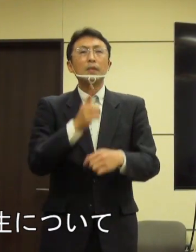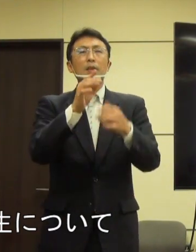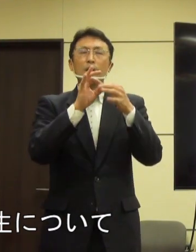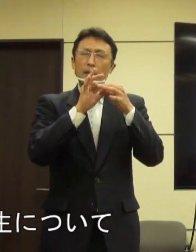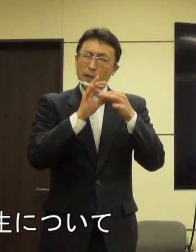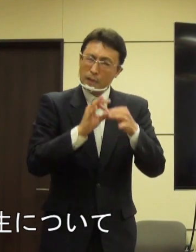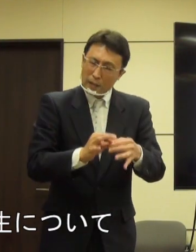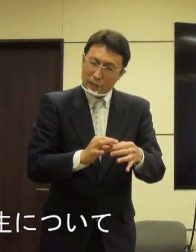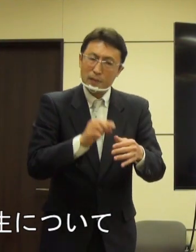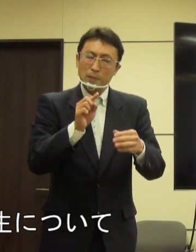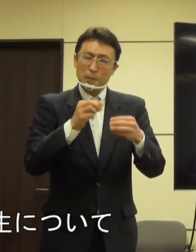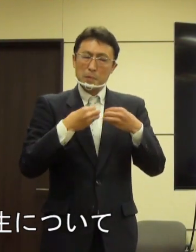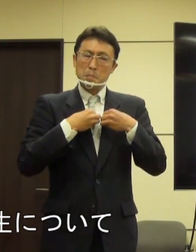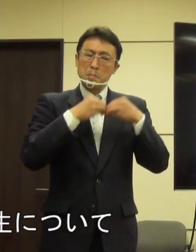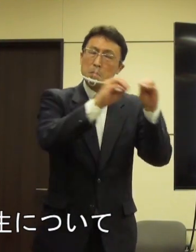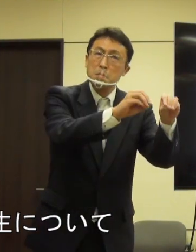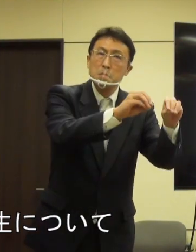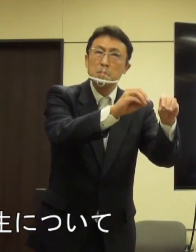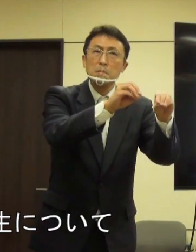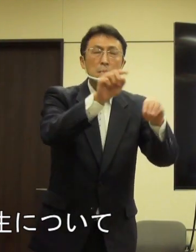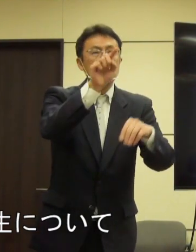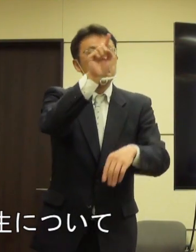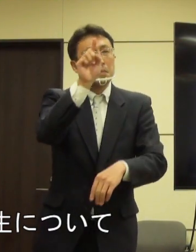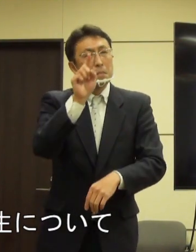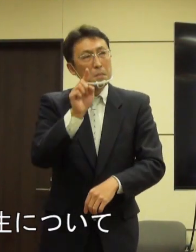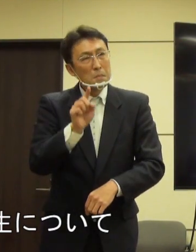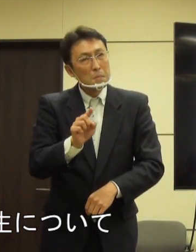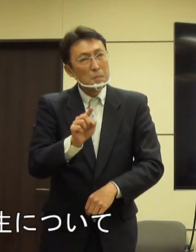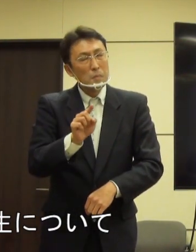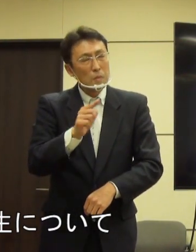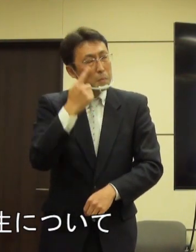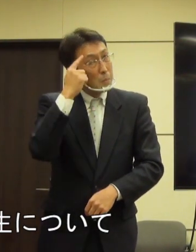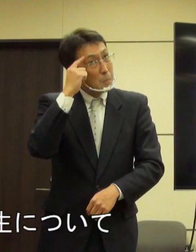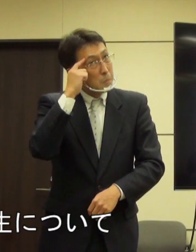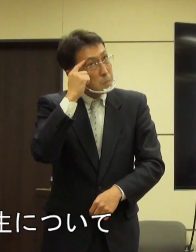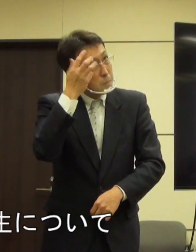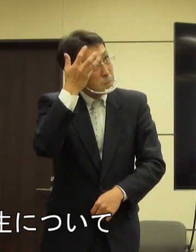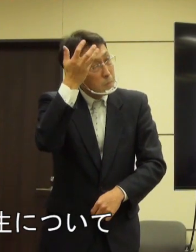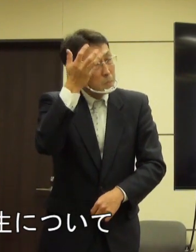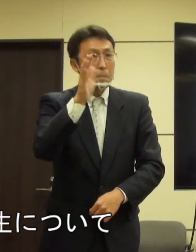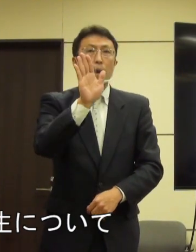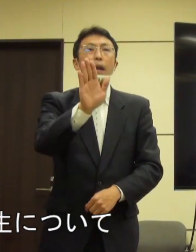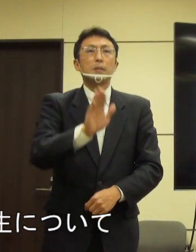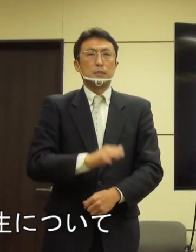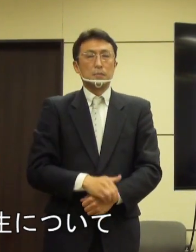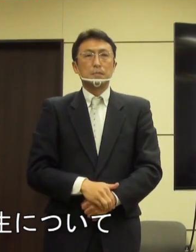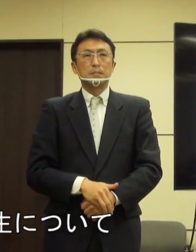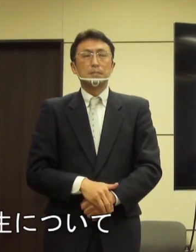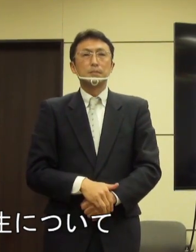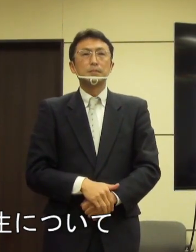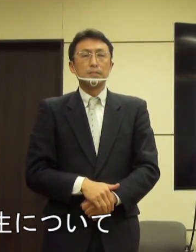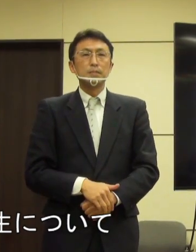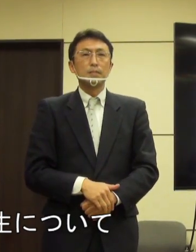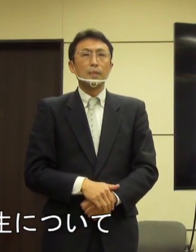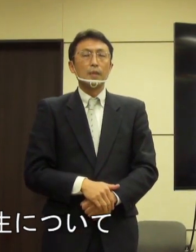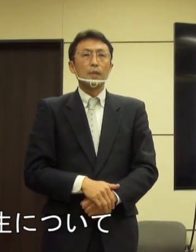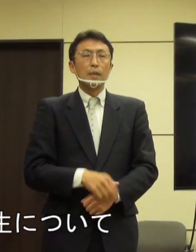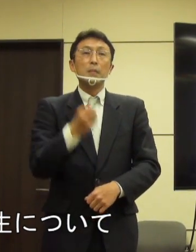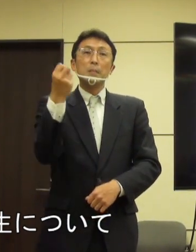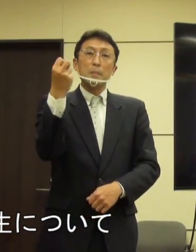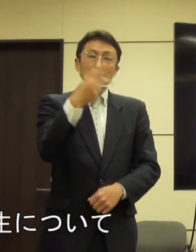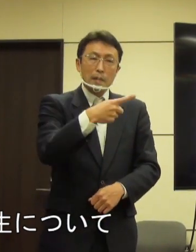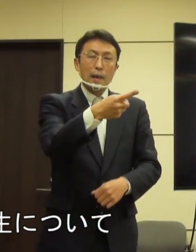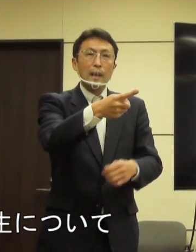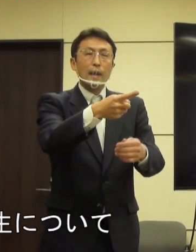ていたのではないかなとこれはこちらだけじゃなくて当然利用者さんを堪能幹線とにもまあ